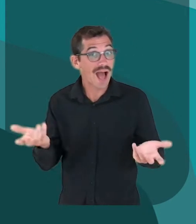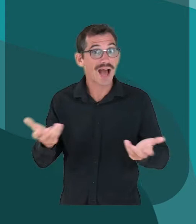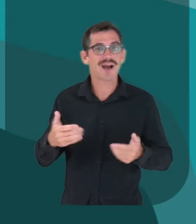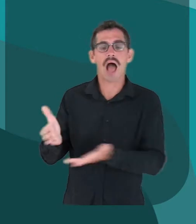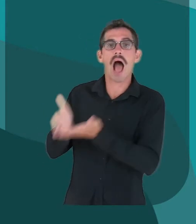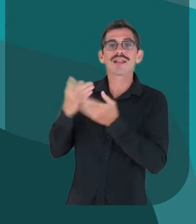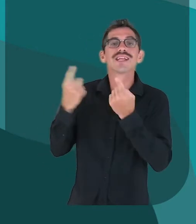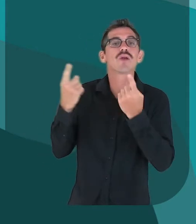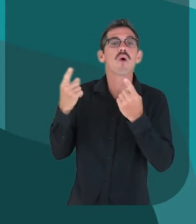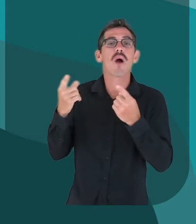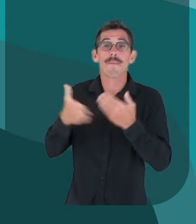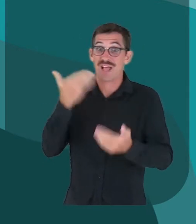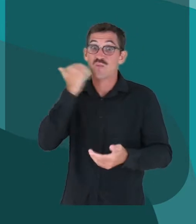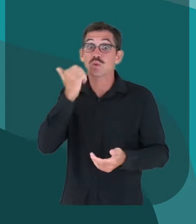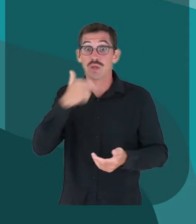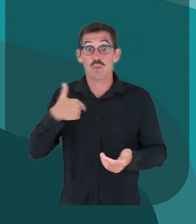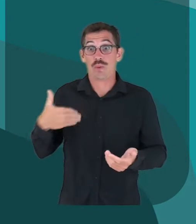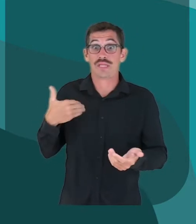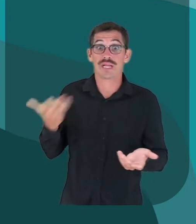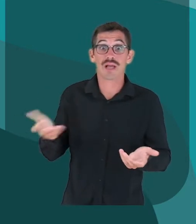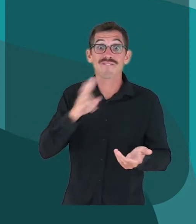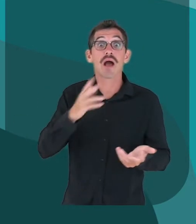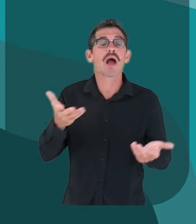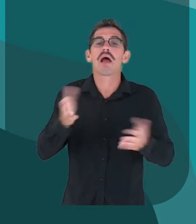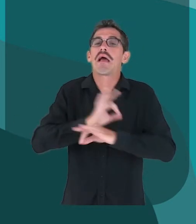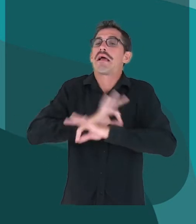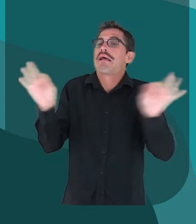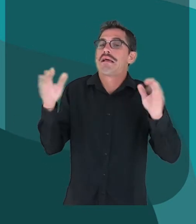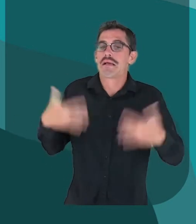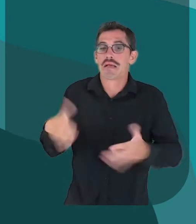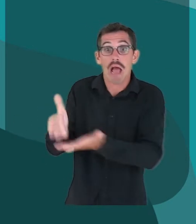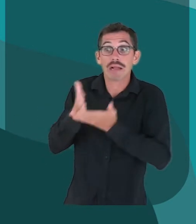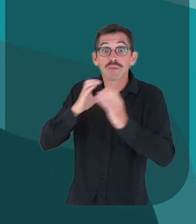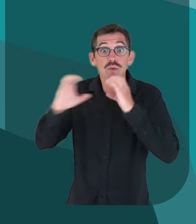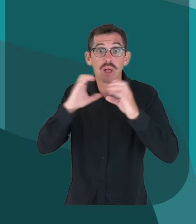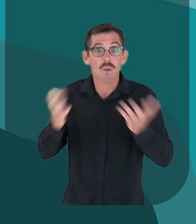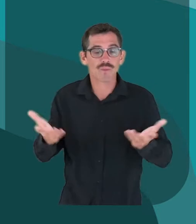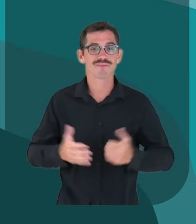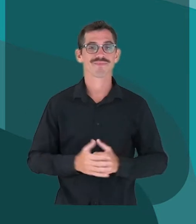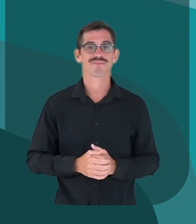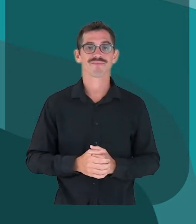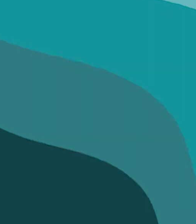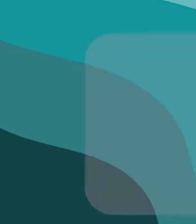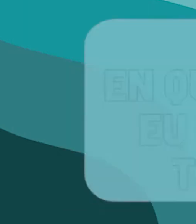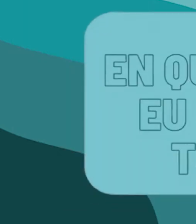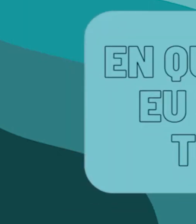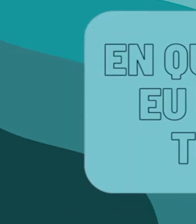avec l'implant cochléaire. C'est quelque chose qu'on utilise presque à tous les jours. Là. C'est vraiment un fantastique outil de communication.